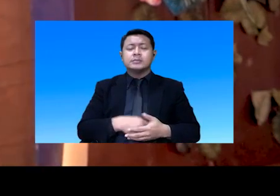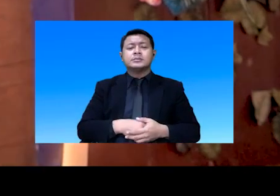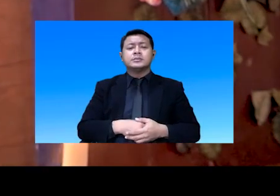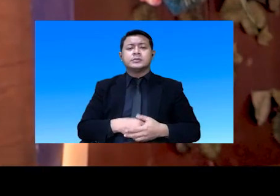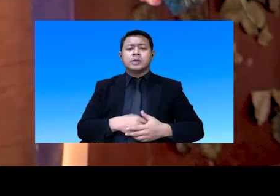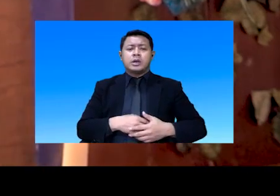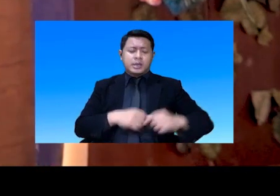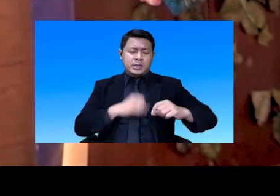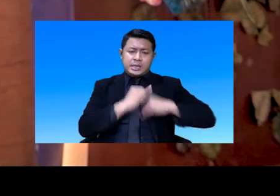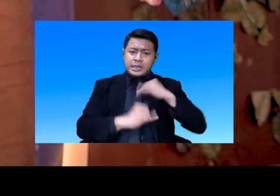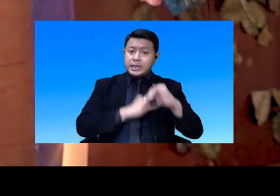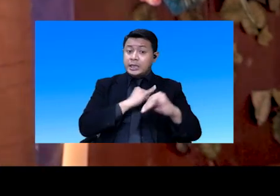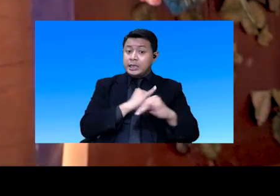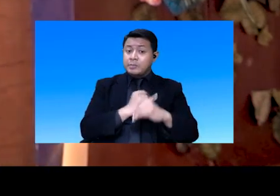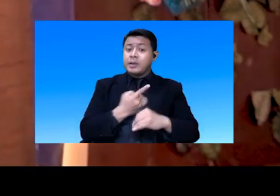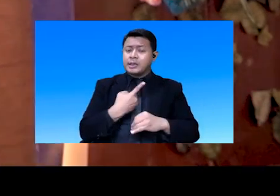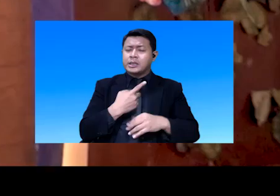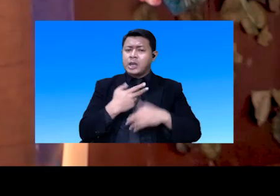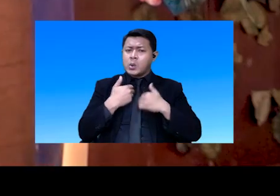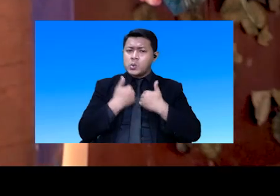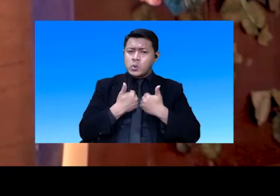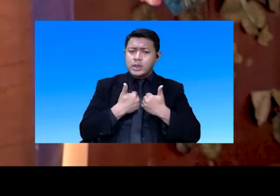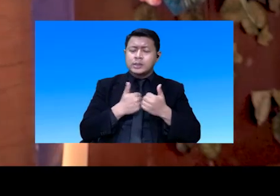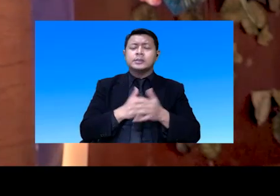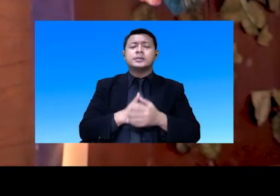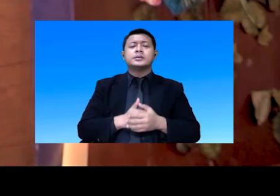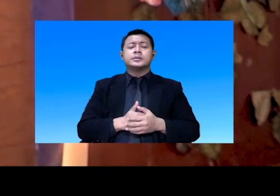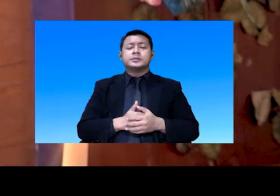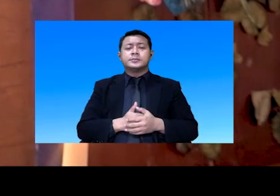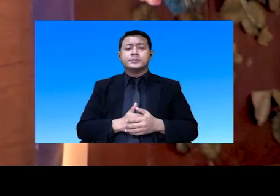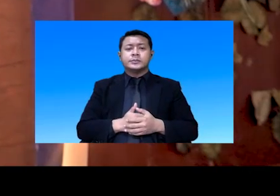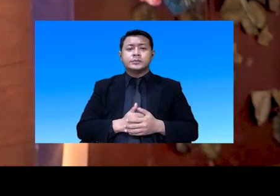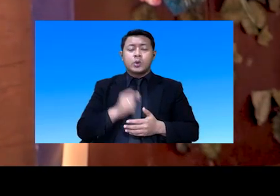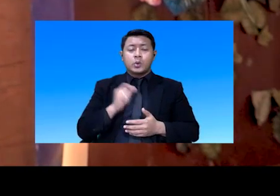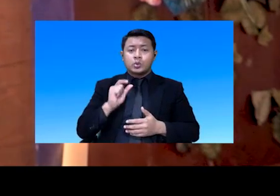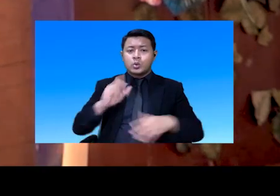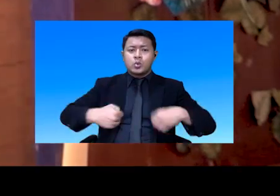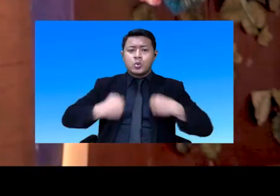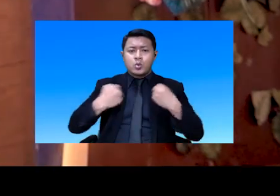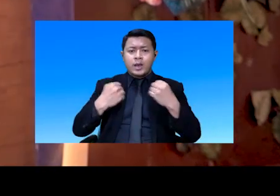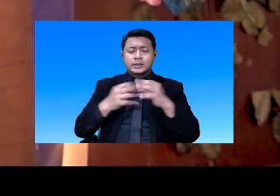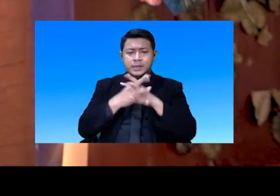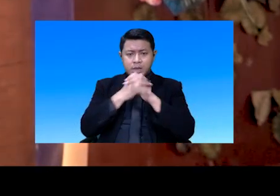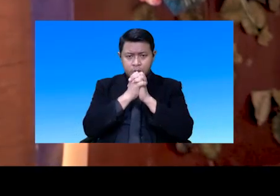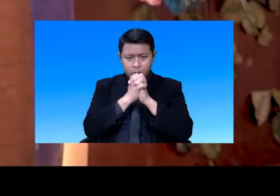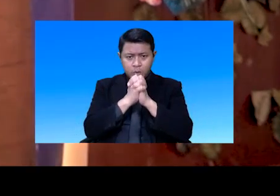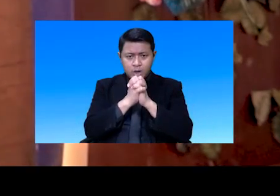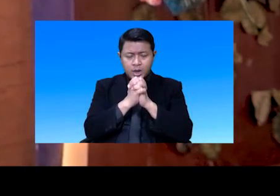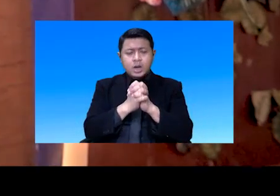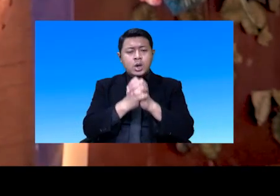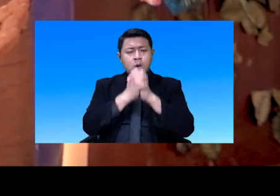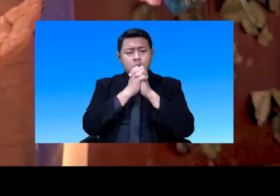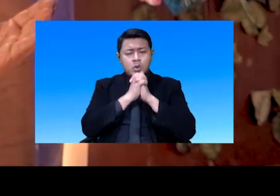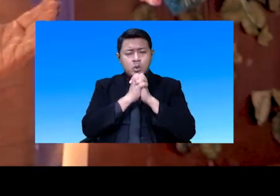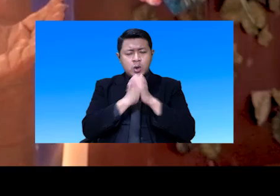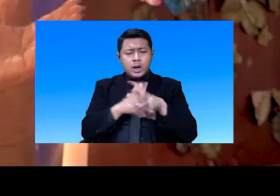menguatkan iman dan kepercayaan kita atas kuasa doa, bahwa doa